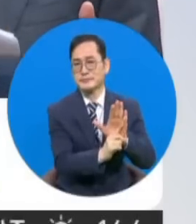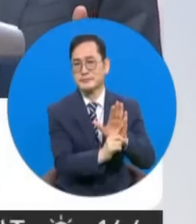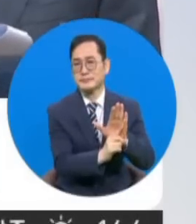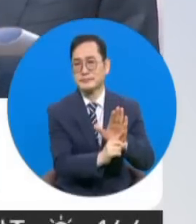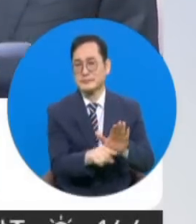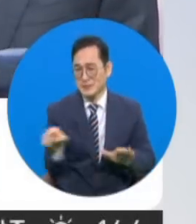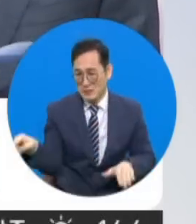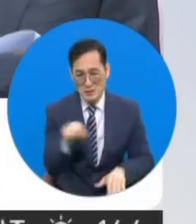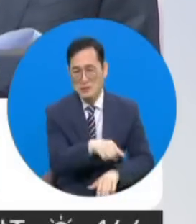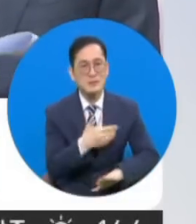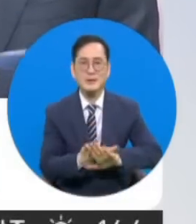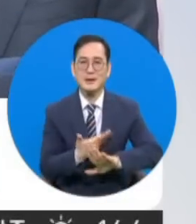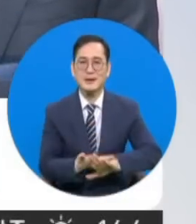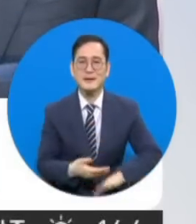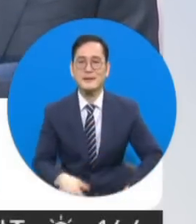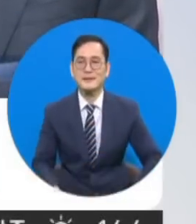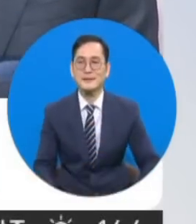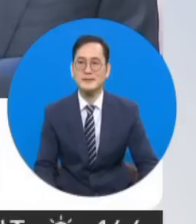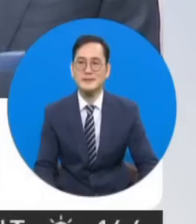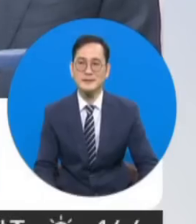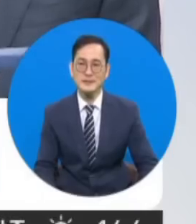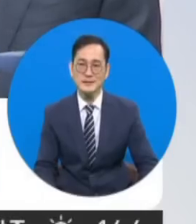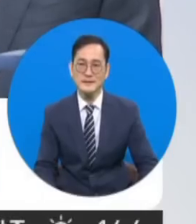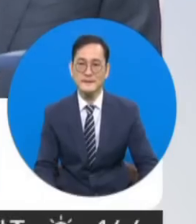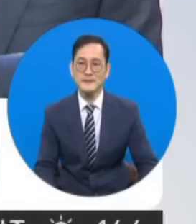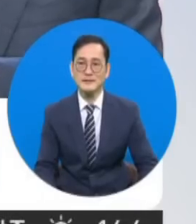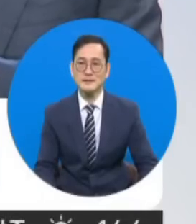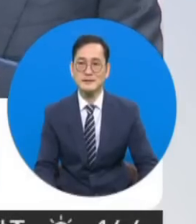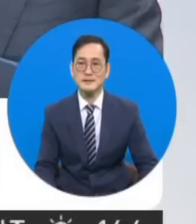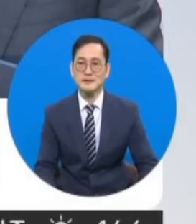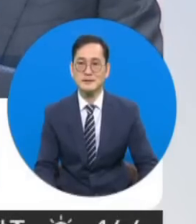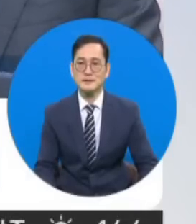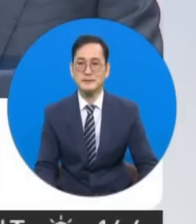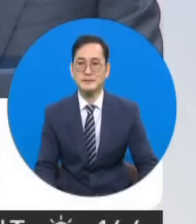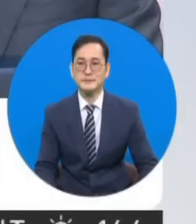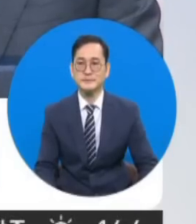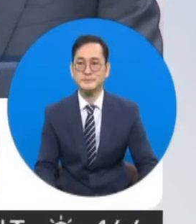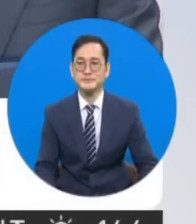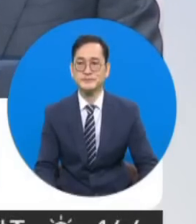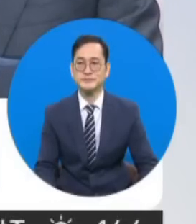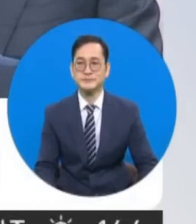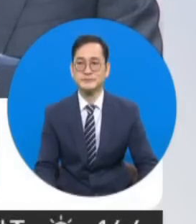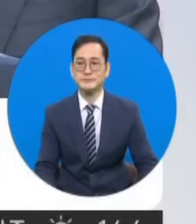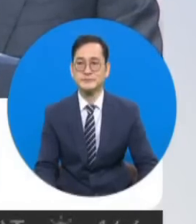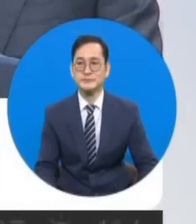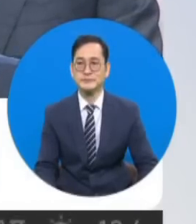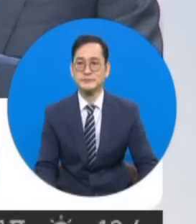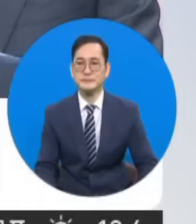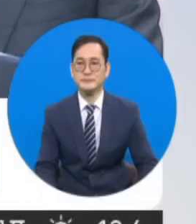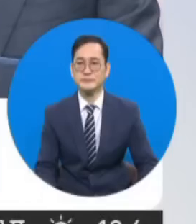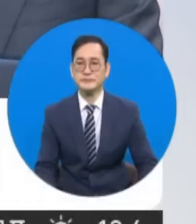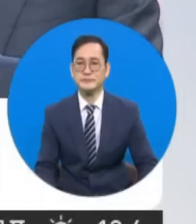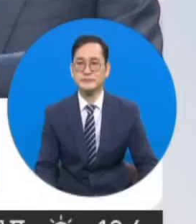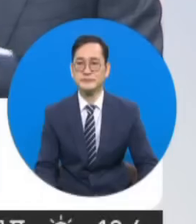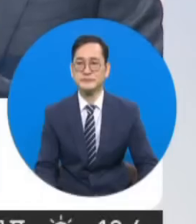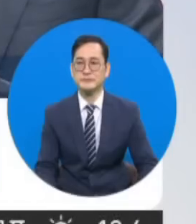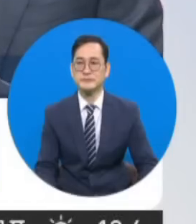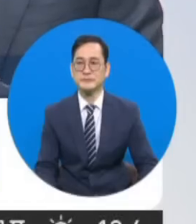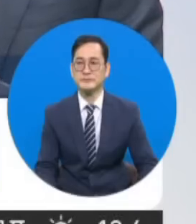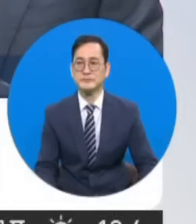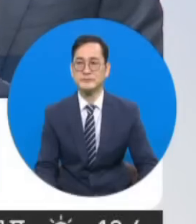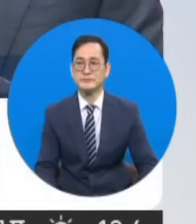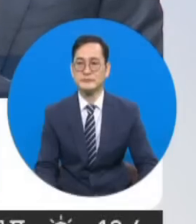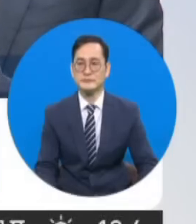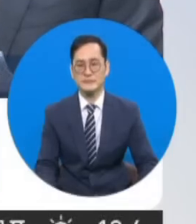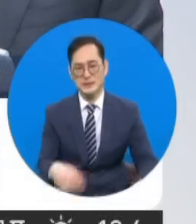서로 다른 기준을 가지고서 어 이제 비판을 하는 측면이 좀 있는 것 같습니다 좀 제가 보기에는 좀 이게 좀